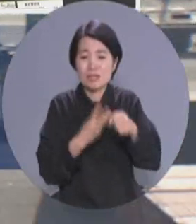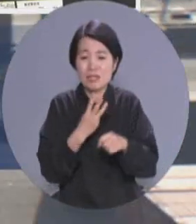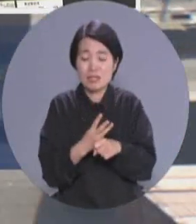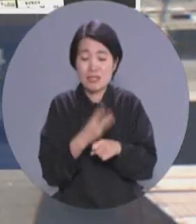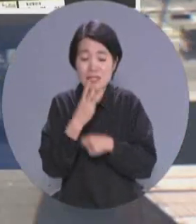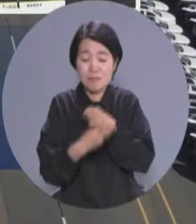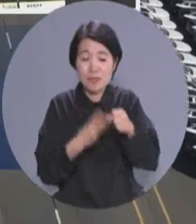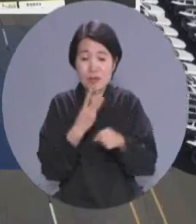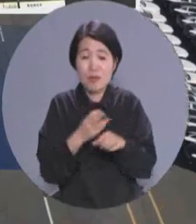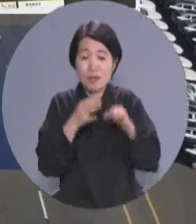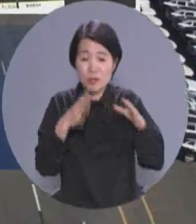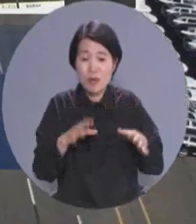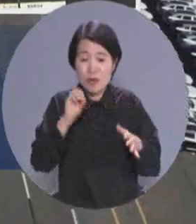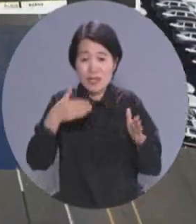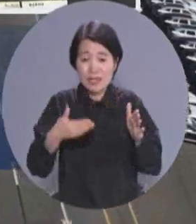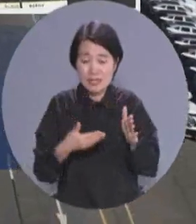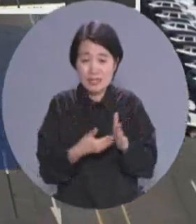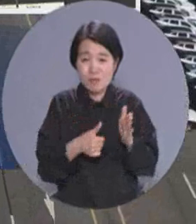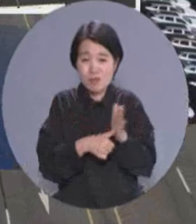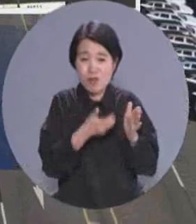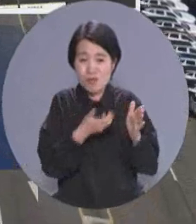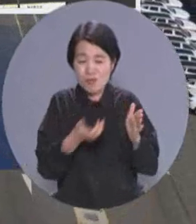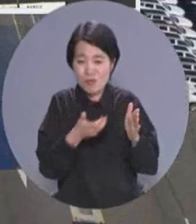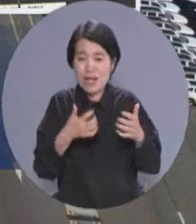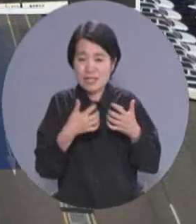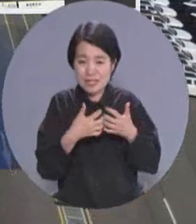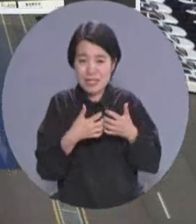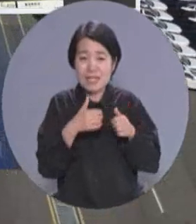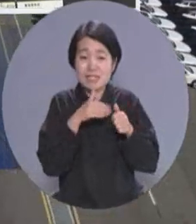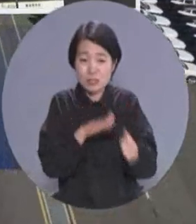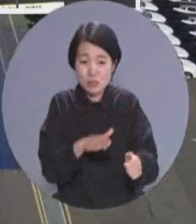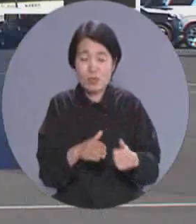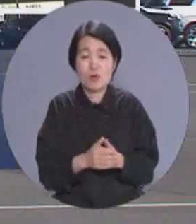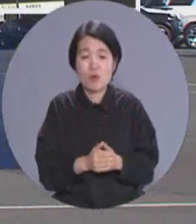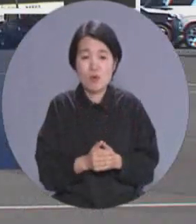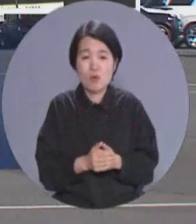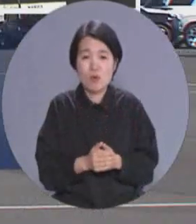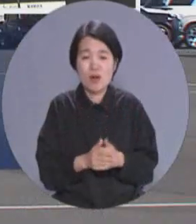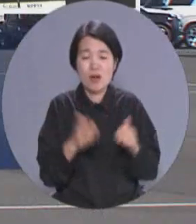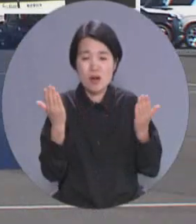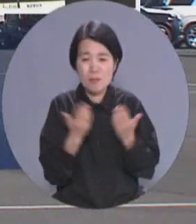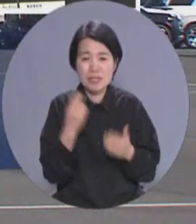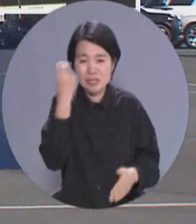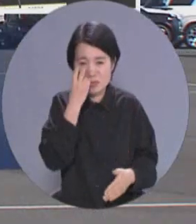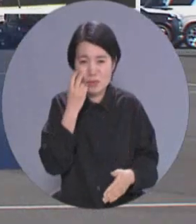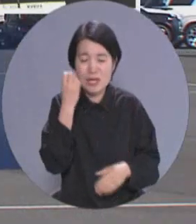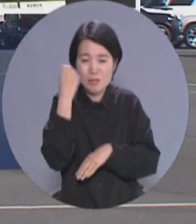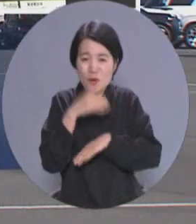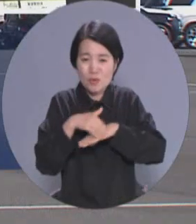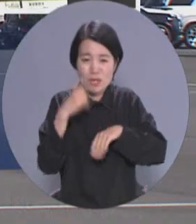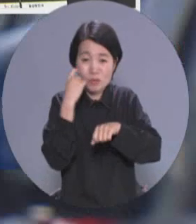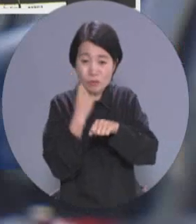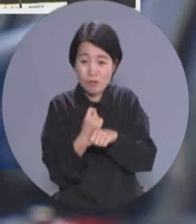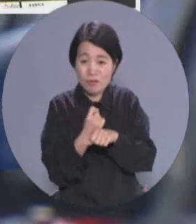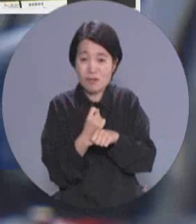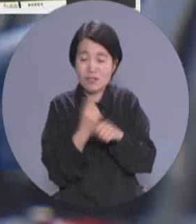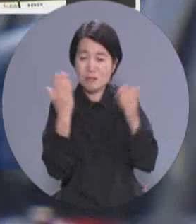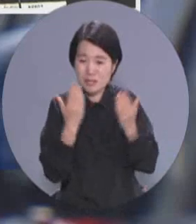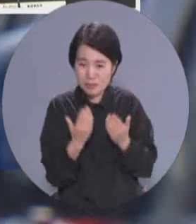저희가 어 광양항에 하역 장비를 지원하고 있고 또 저희가 실태조사 나 이런 기본계획 용역 이런